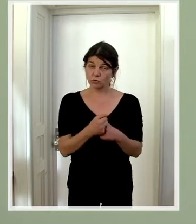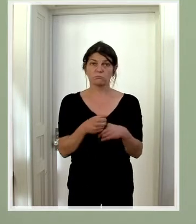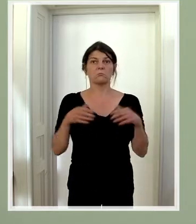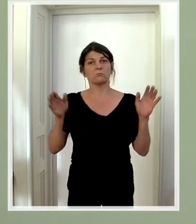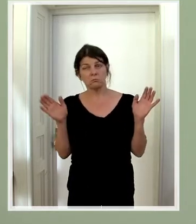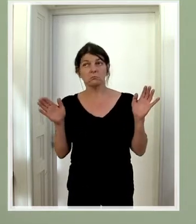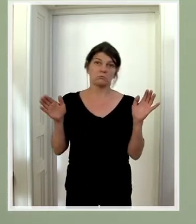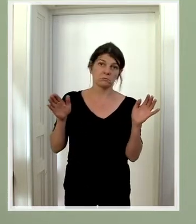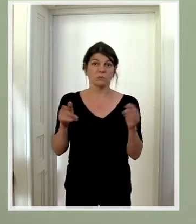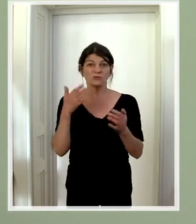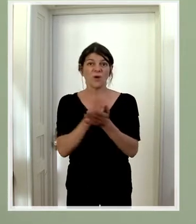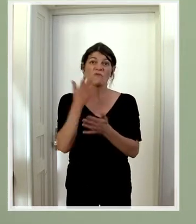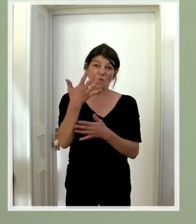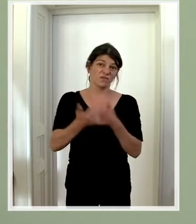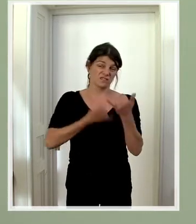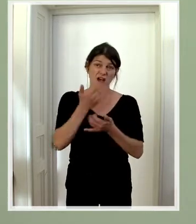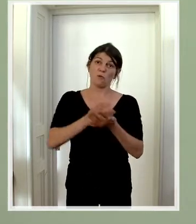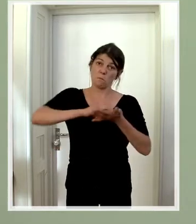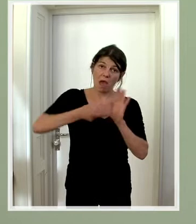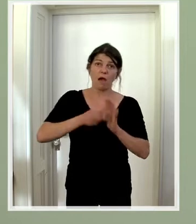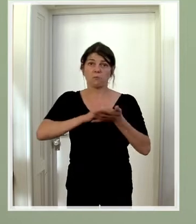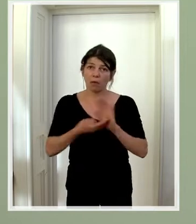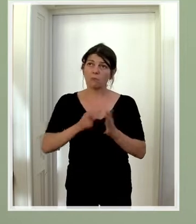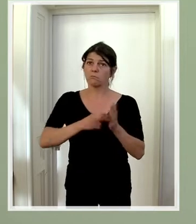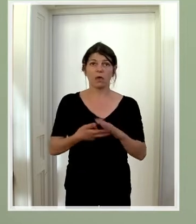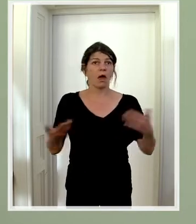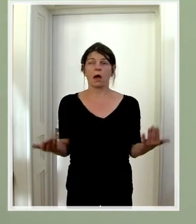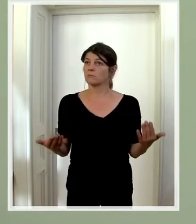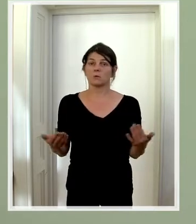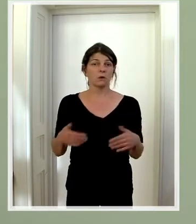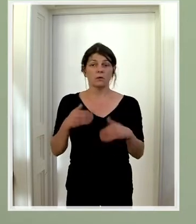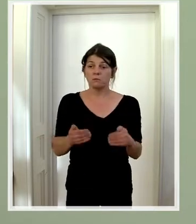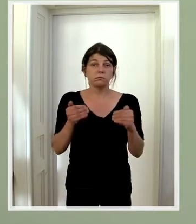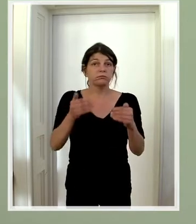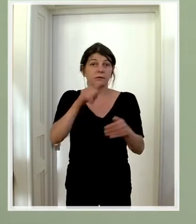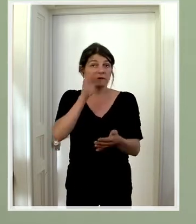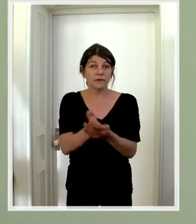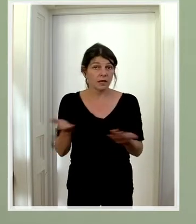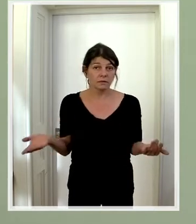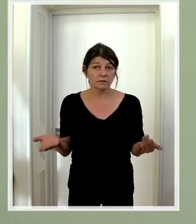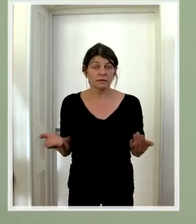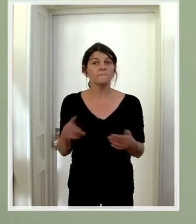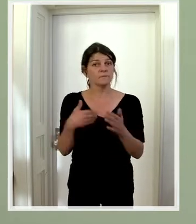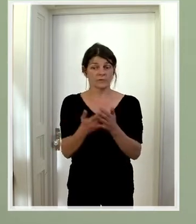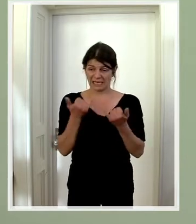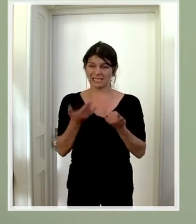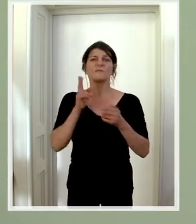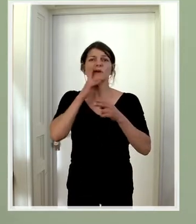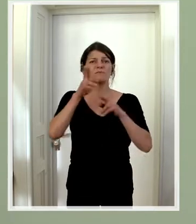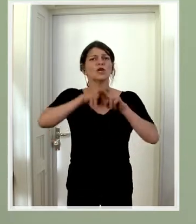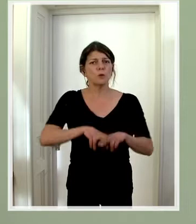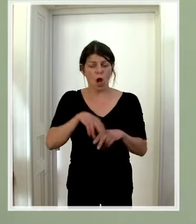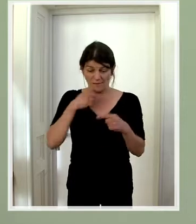schon 50 Jahre sind sie planen, aber es ist immer noch nicht fertig. Und jetzt wird versprochen, ja, dass